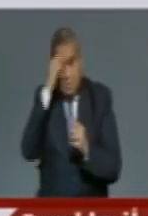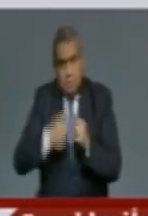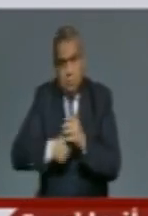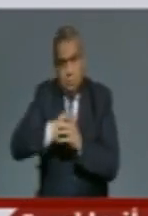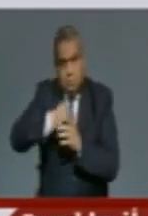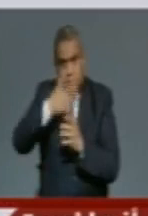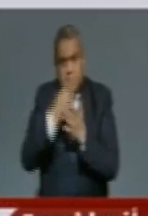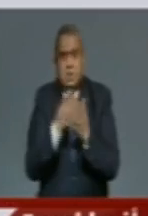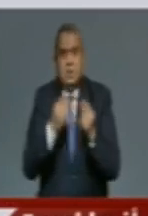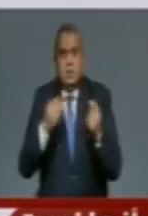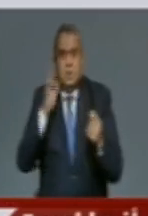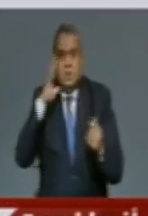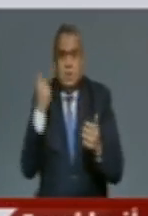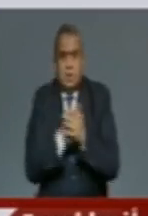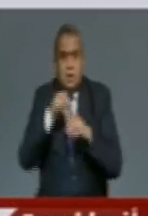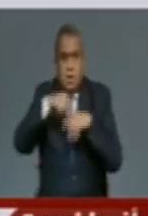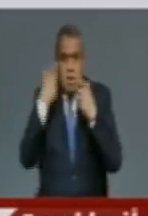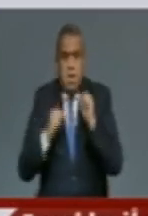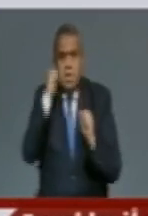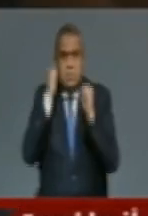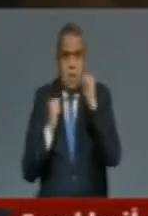كفاءة الطاقة.